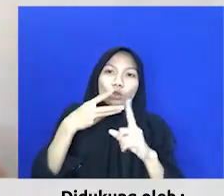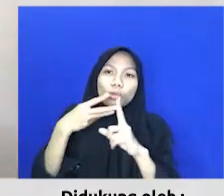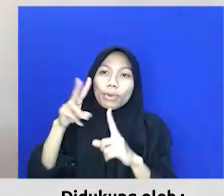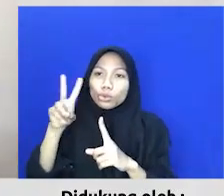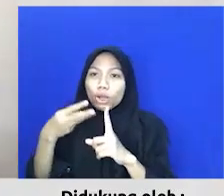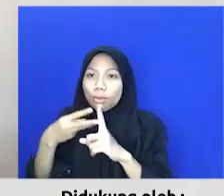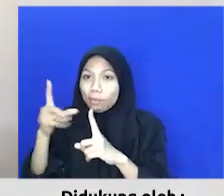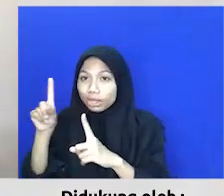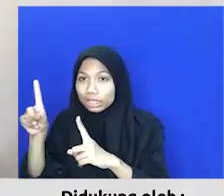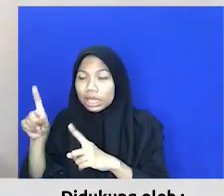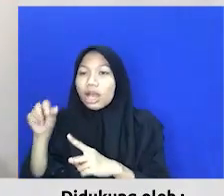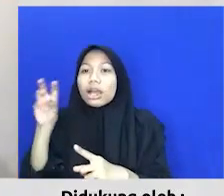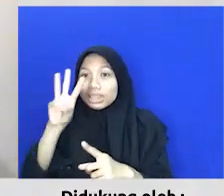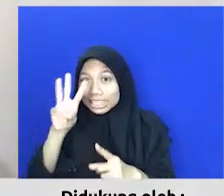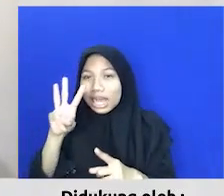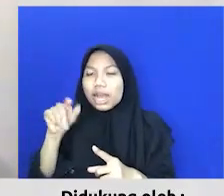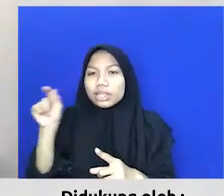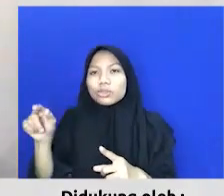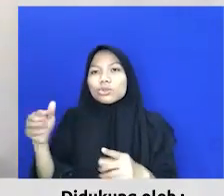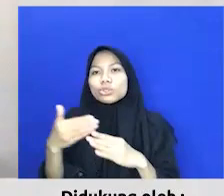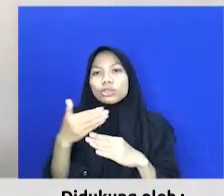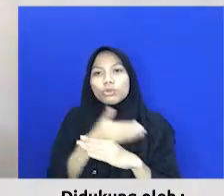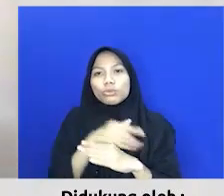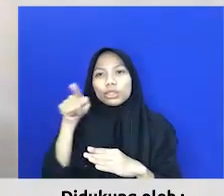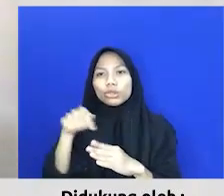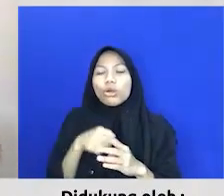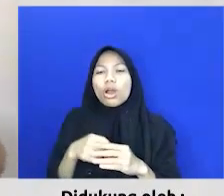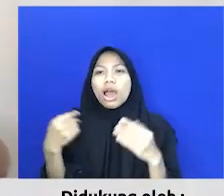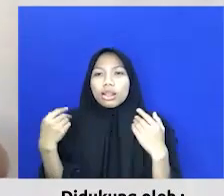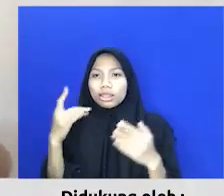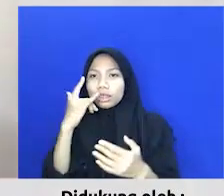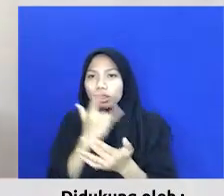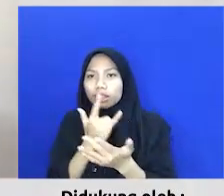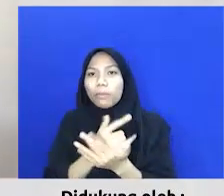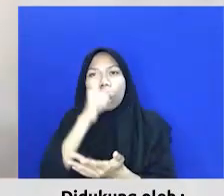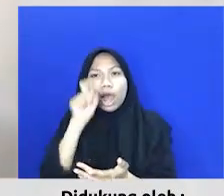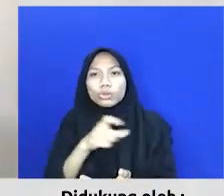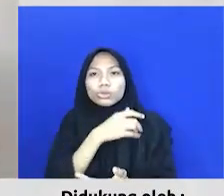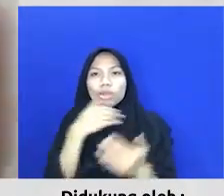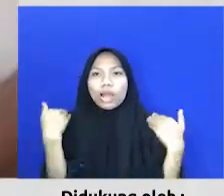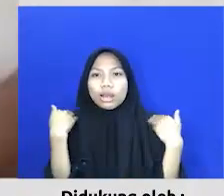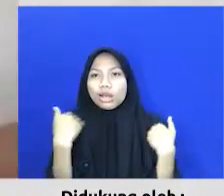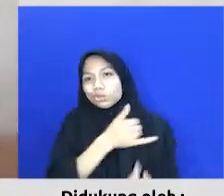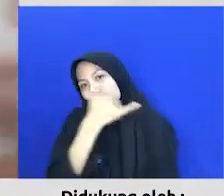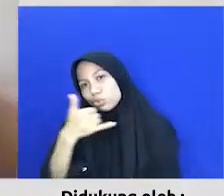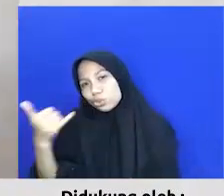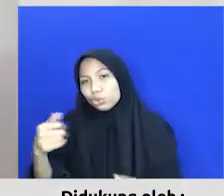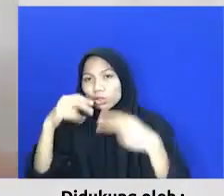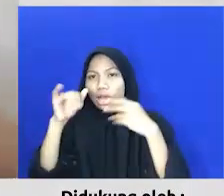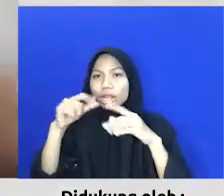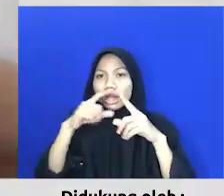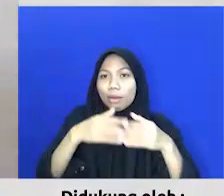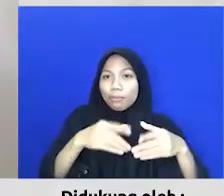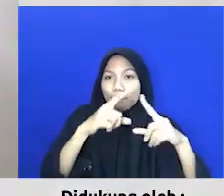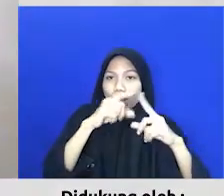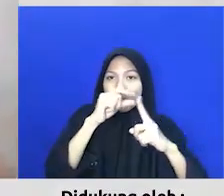sequence yang gue pakai, baru gue temukan di 2006 gitu. Artinya dia sudah nature, dan waktu itu gue mundur lagi ketika kebetulan pada saat